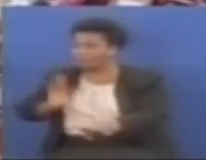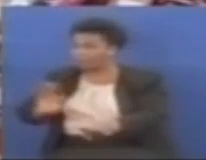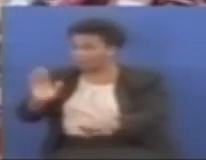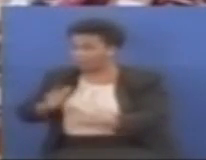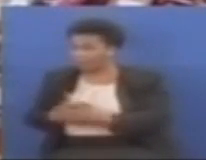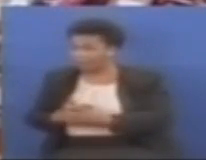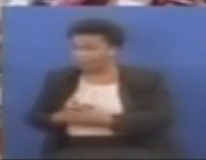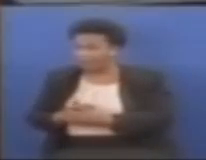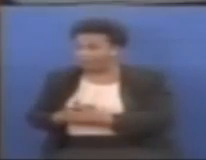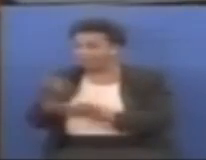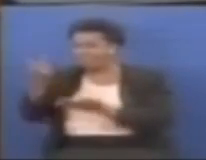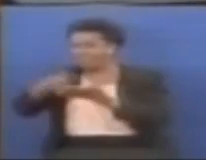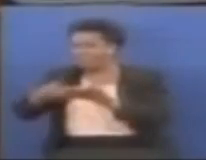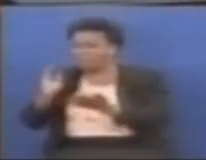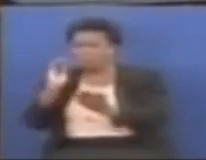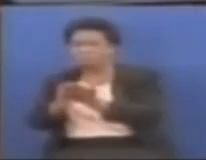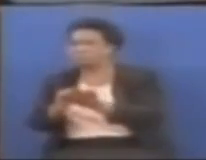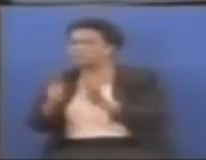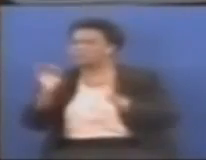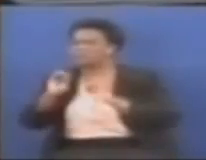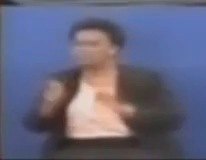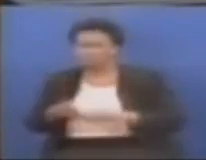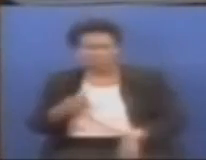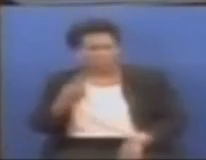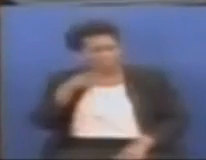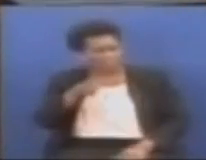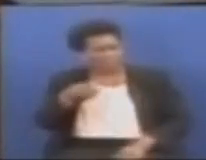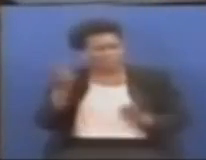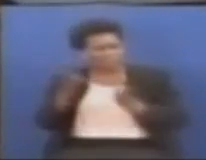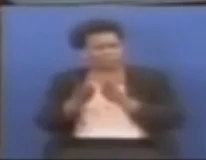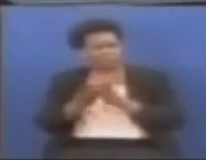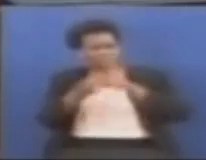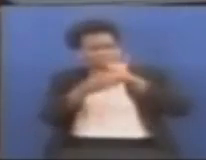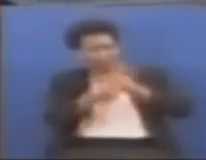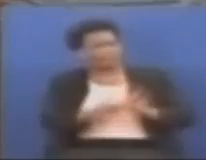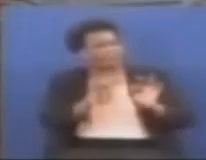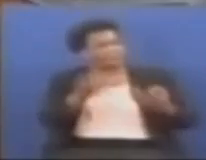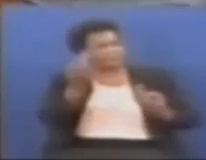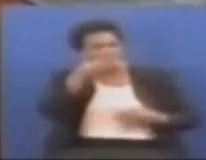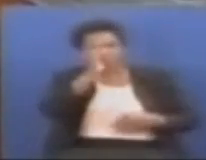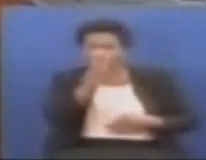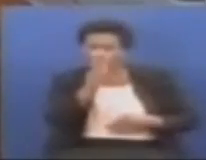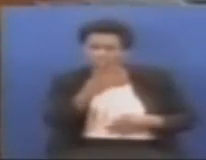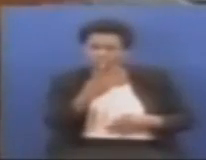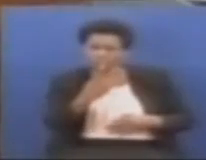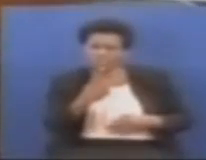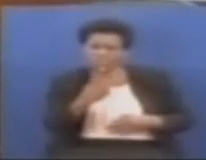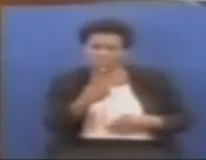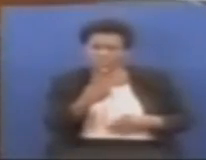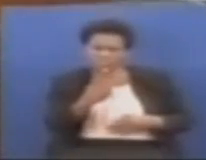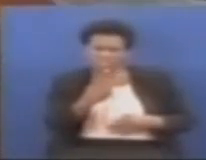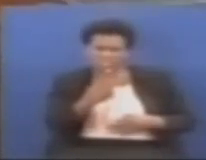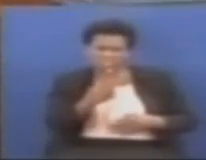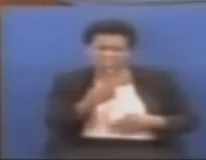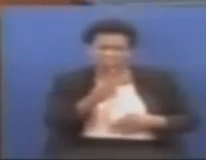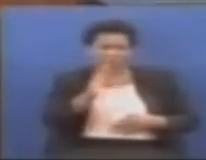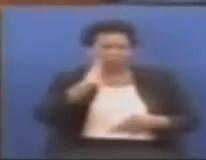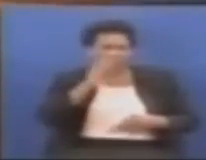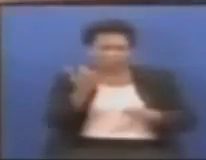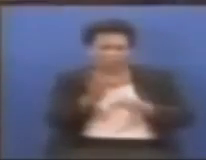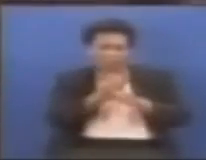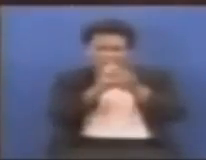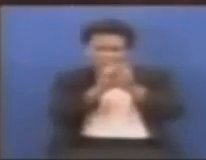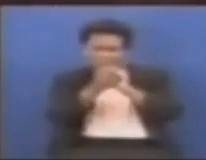kama itathibitishika ya kuwa wako viongozi wa BMU ambao wamefanya